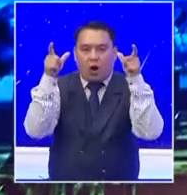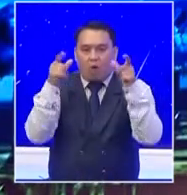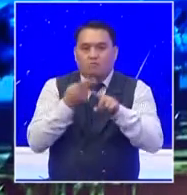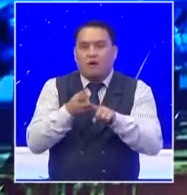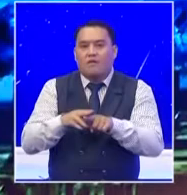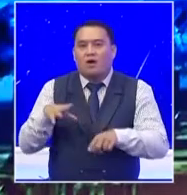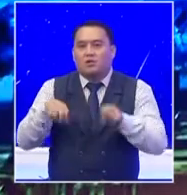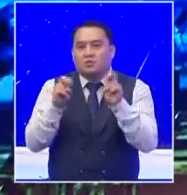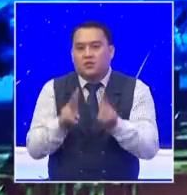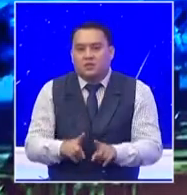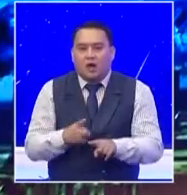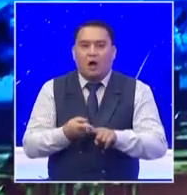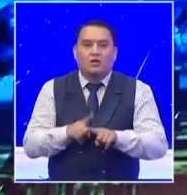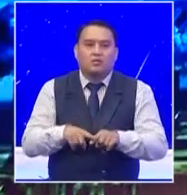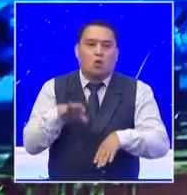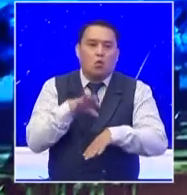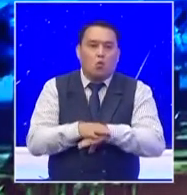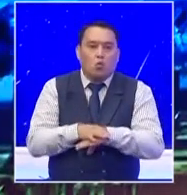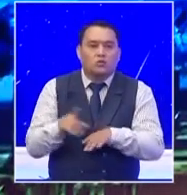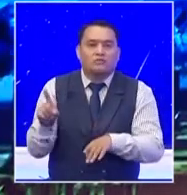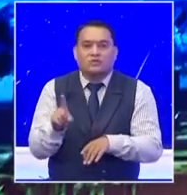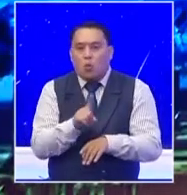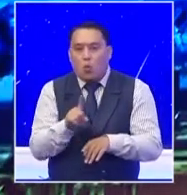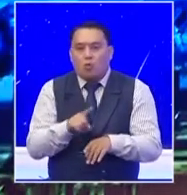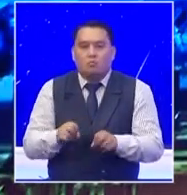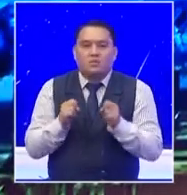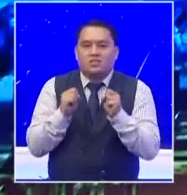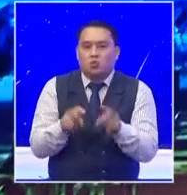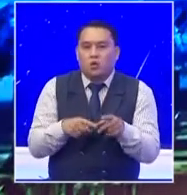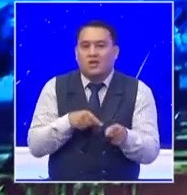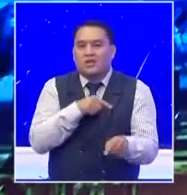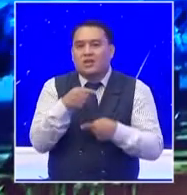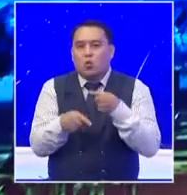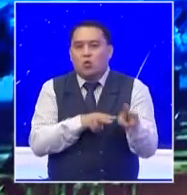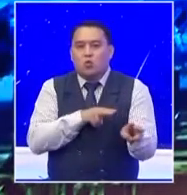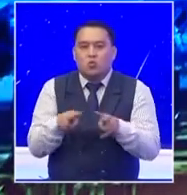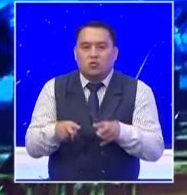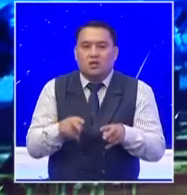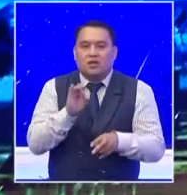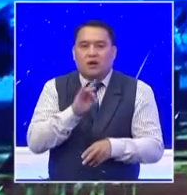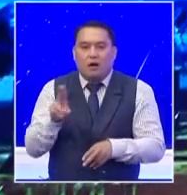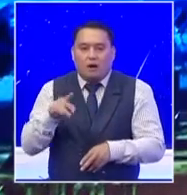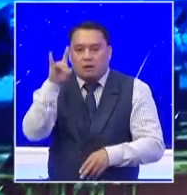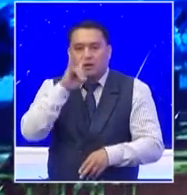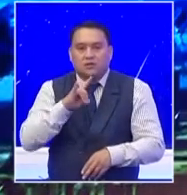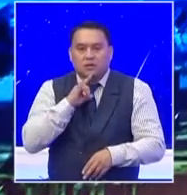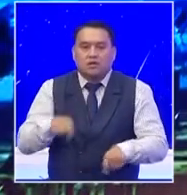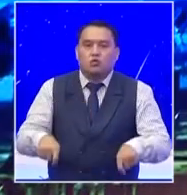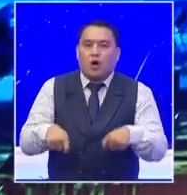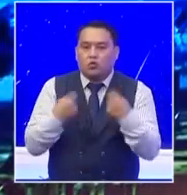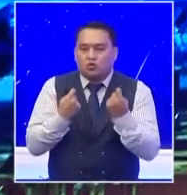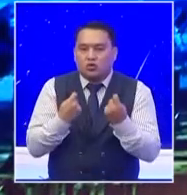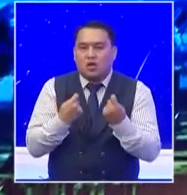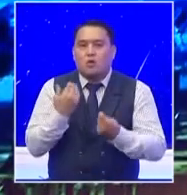отметили специалисты, в действиях задержанного усматриваются признаки преступления, регулируемые Уголовным кодексом Республики Казахстан. За данный